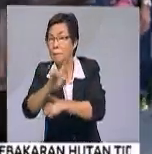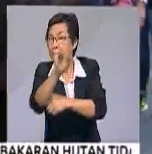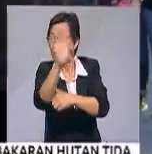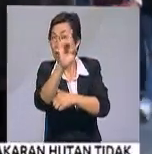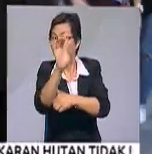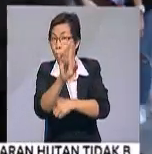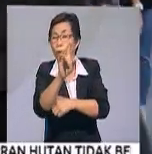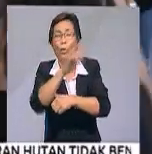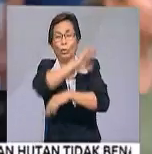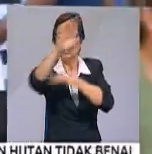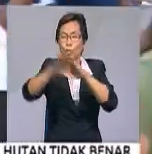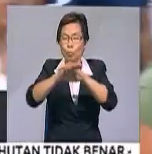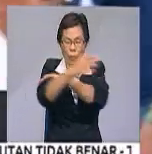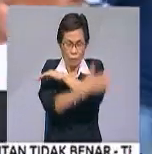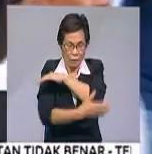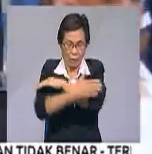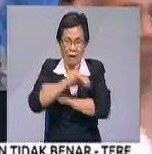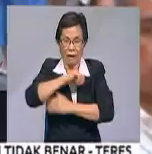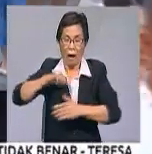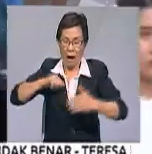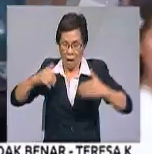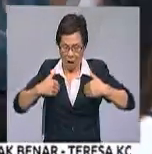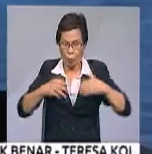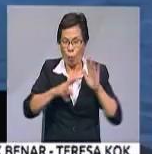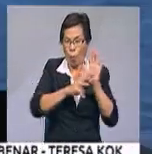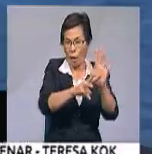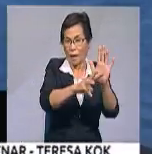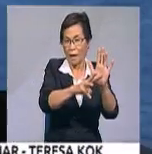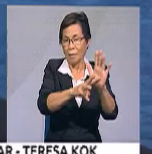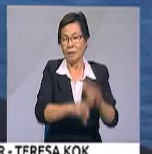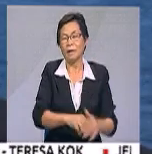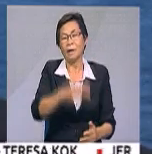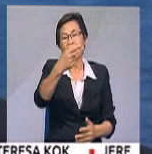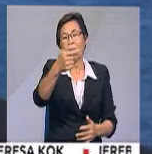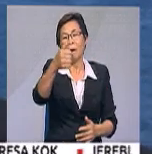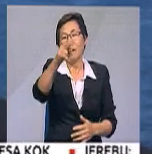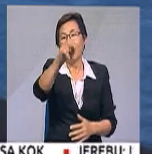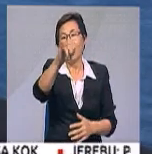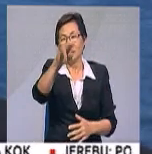menyaksikan semua negara anggota mempunyai wakil setara. Hanim Muhili, New York, RTM.